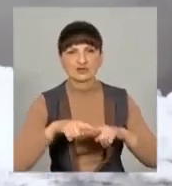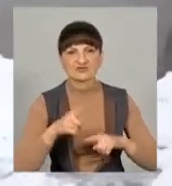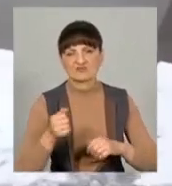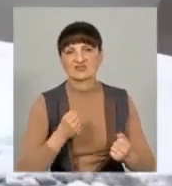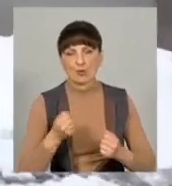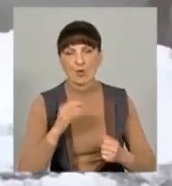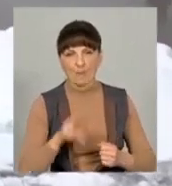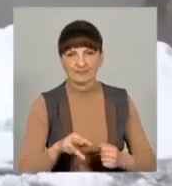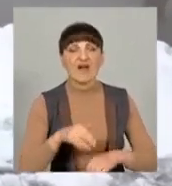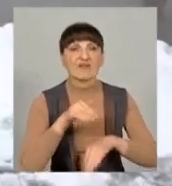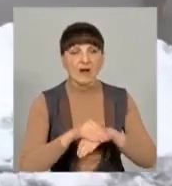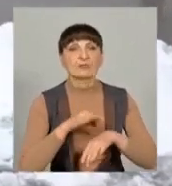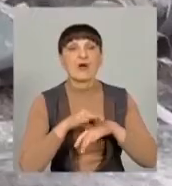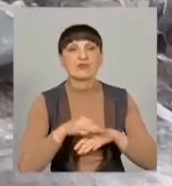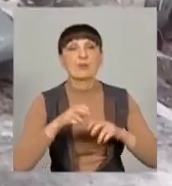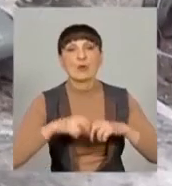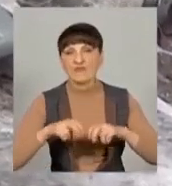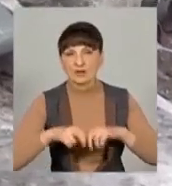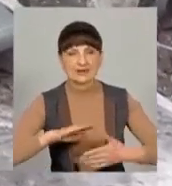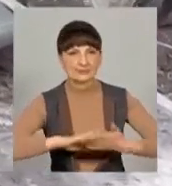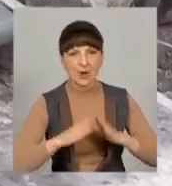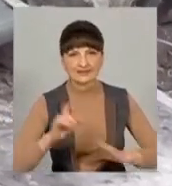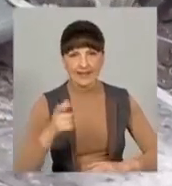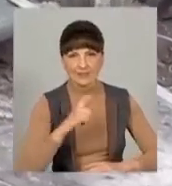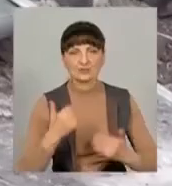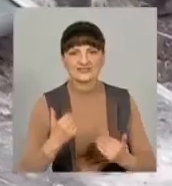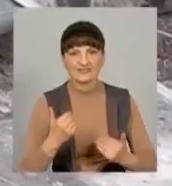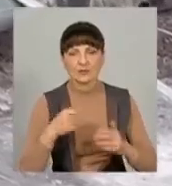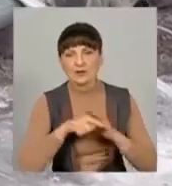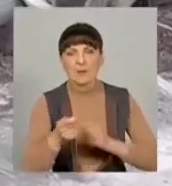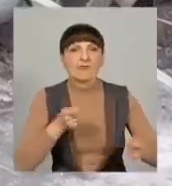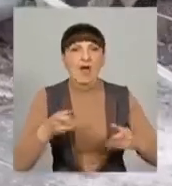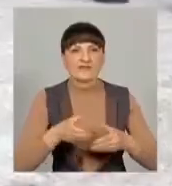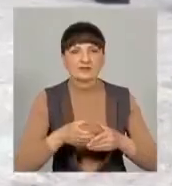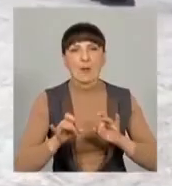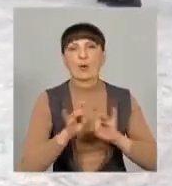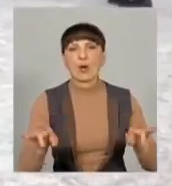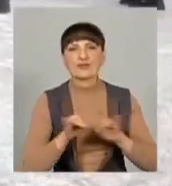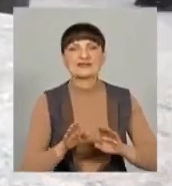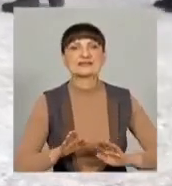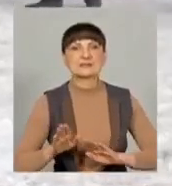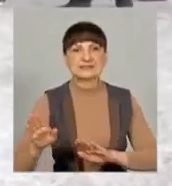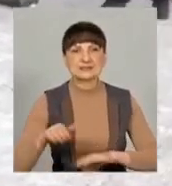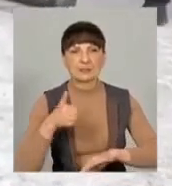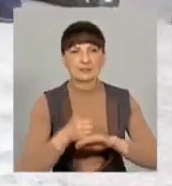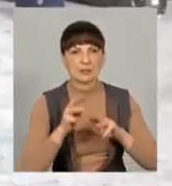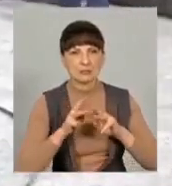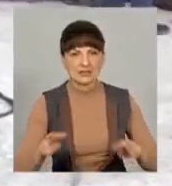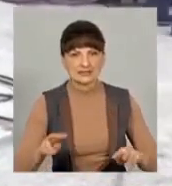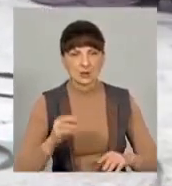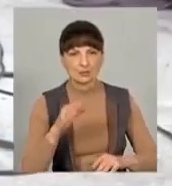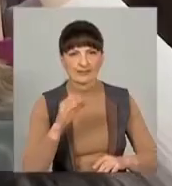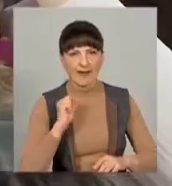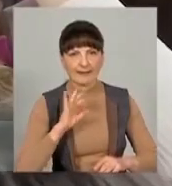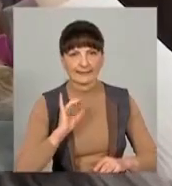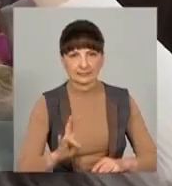По данному факту проводится проверка. Ситуацию в Акибастузе сегодня в кулуарах правительства прокомментировал заместитель премьер-министра Сирик